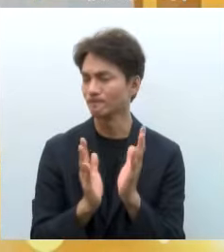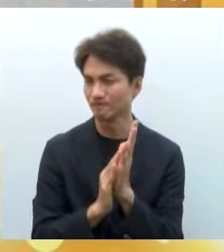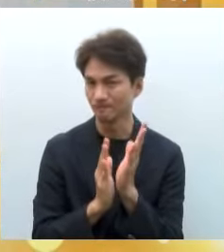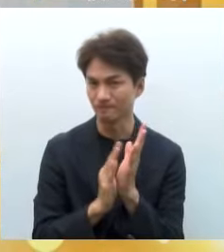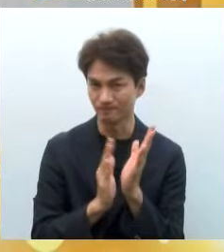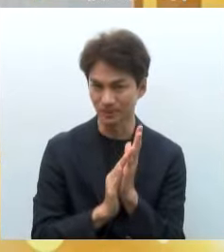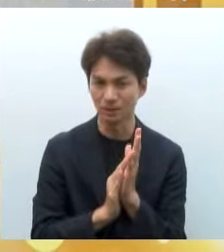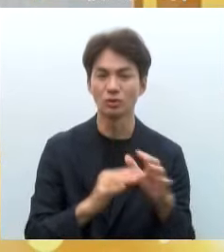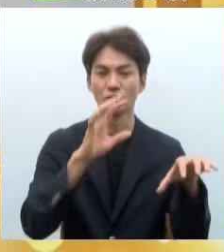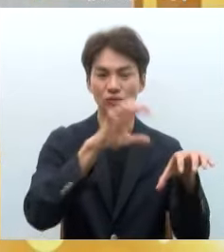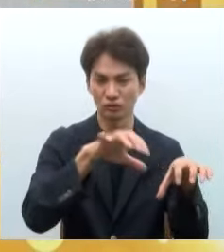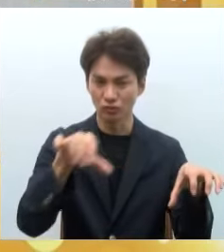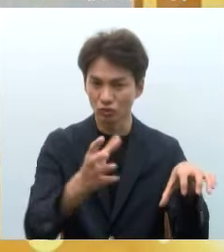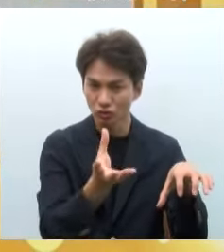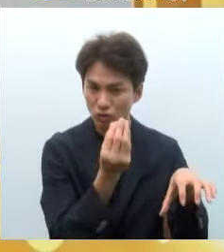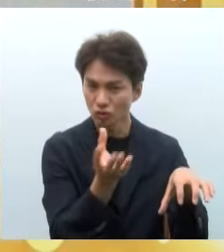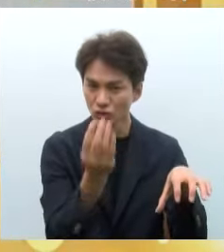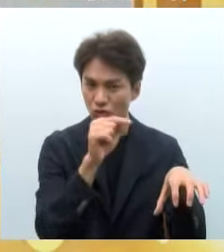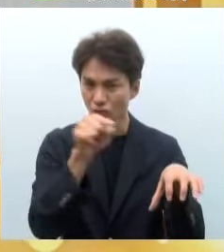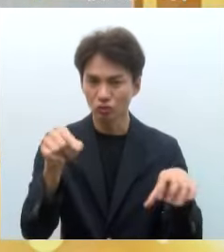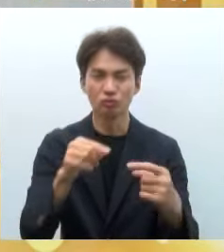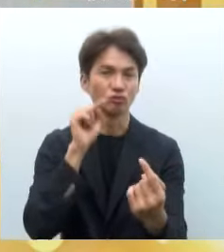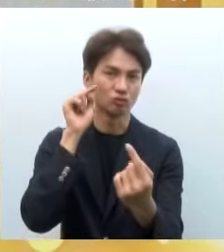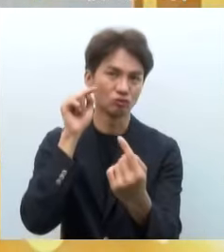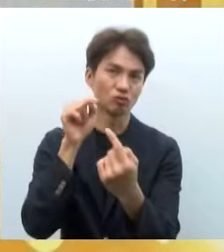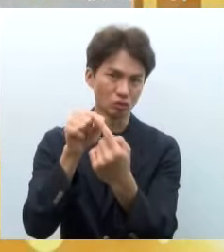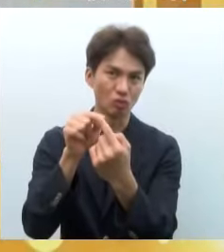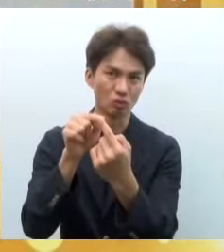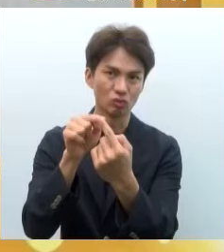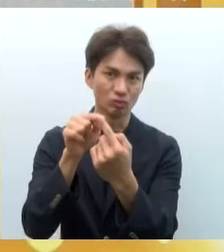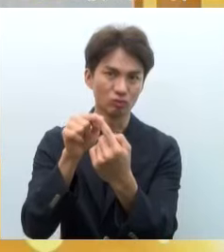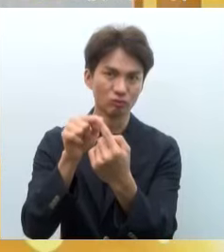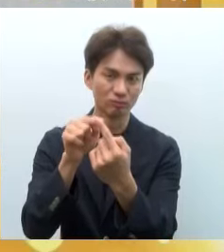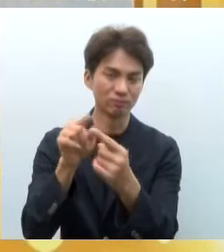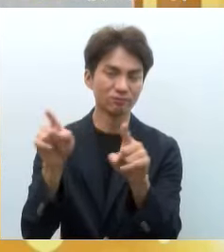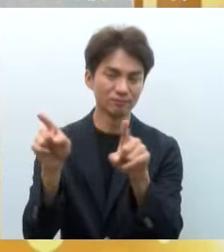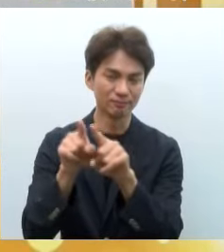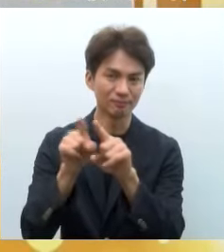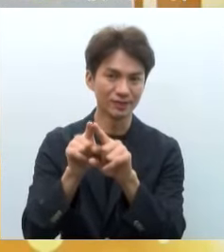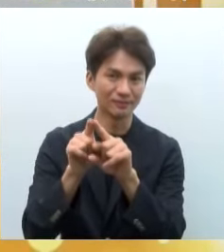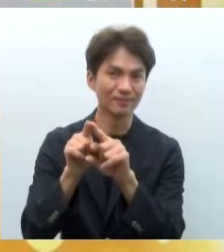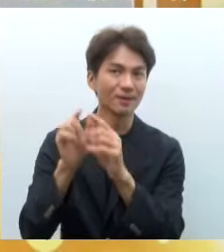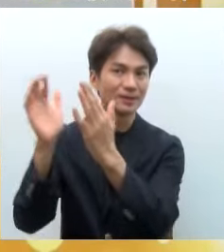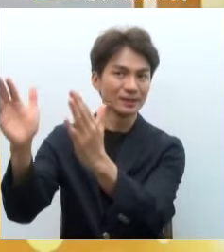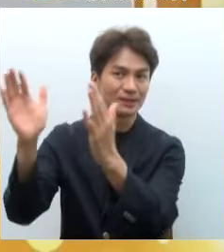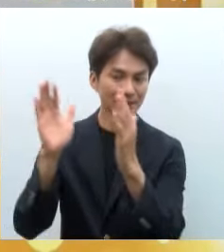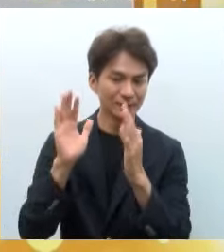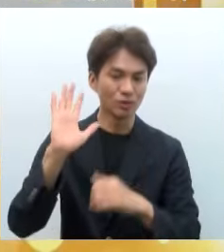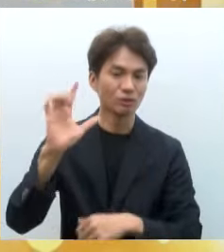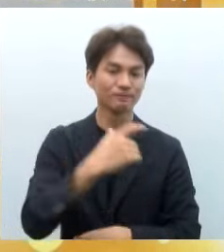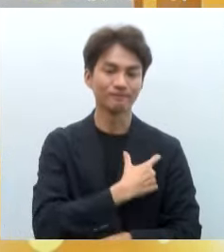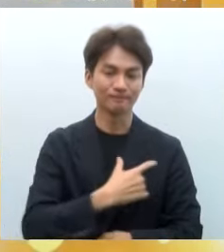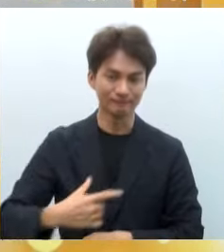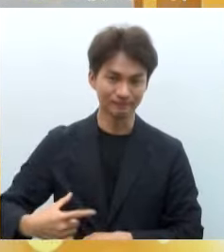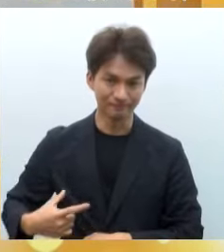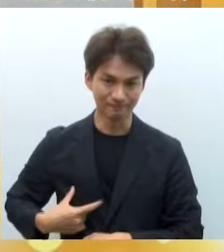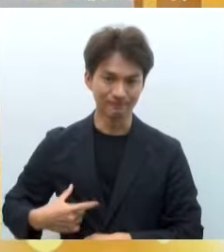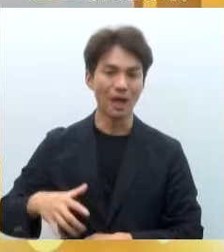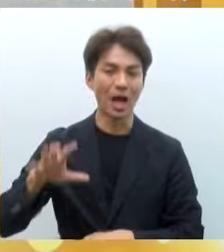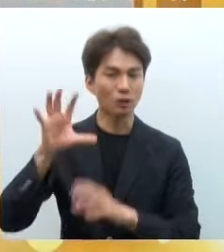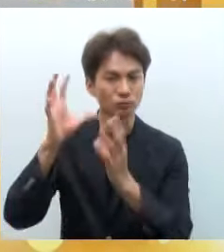การเรียนรู้เพราะว่าตรงกับสโลแกนในการนำพระบรมราโชบายไปสู่การปฏิบัติก็คือการสร้างความ